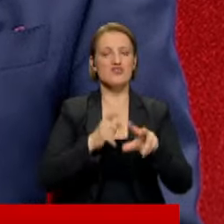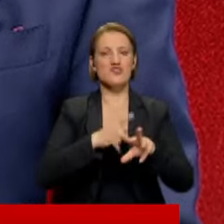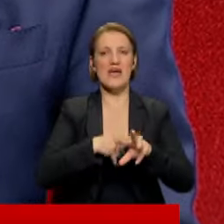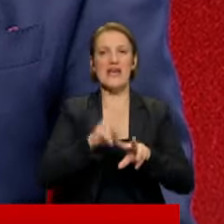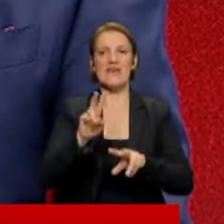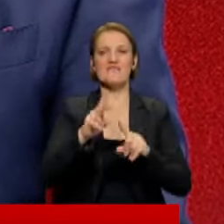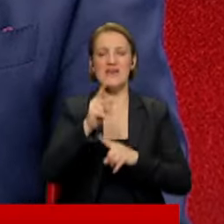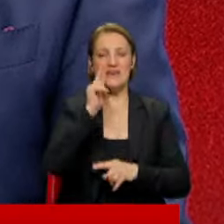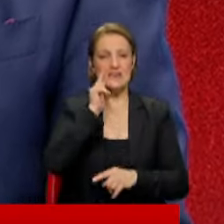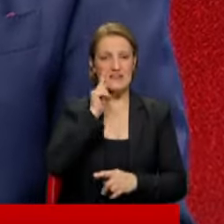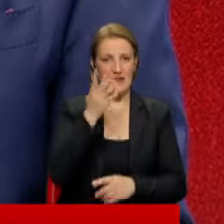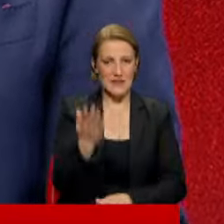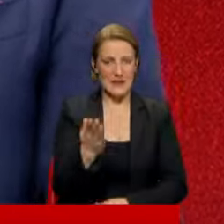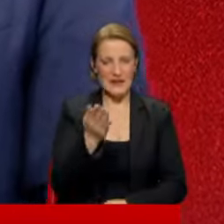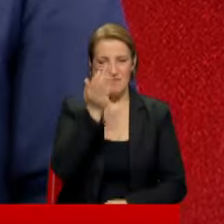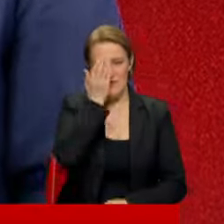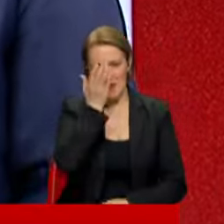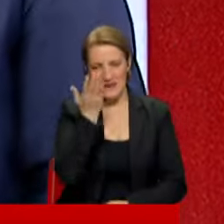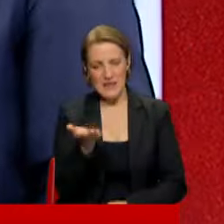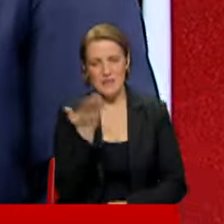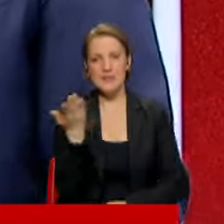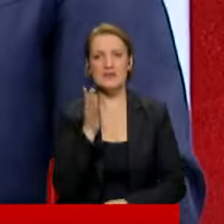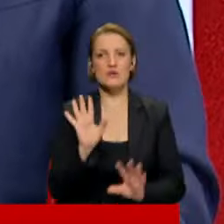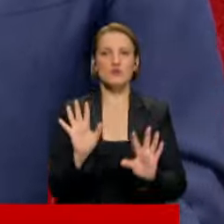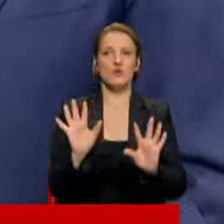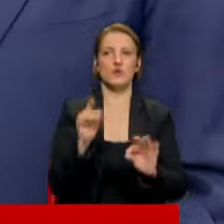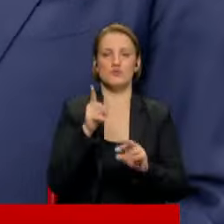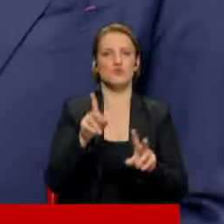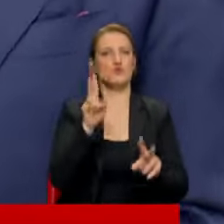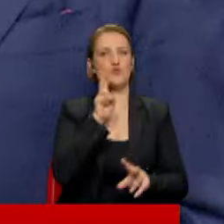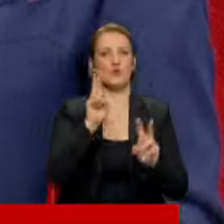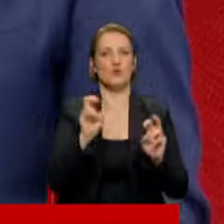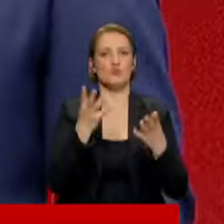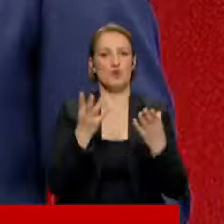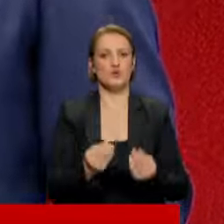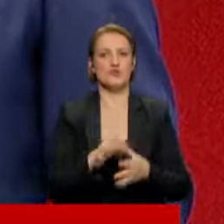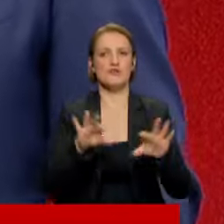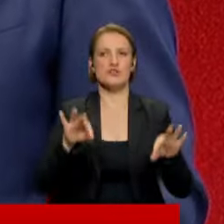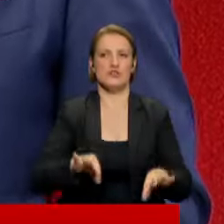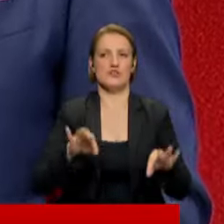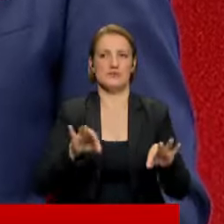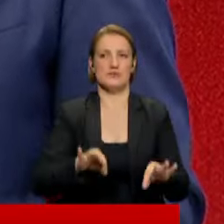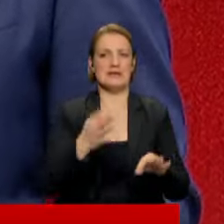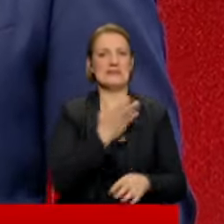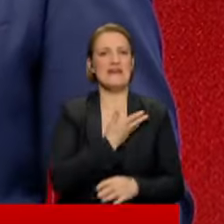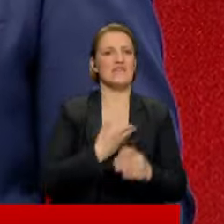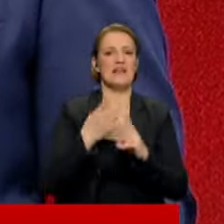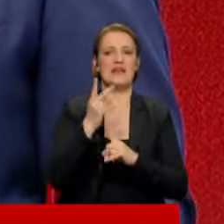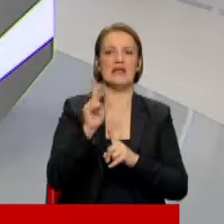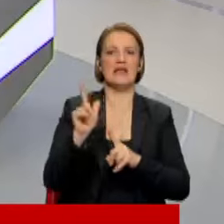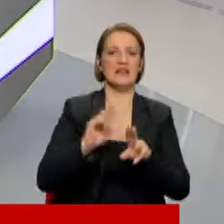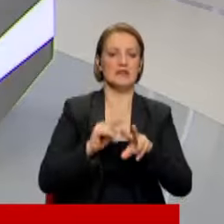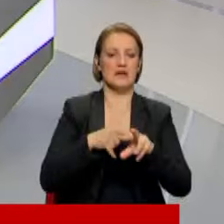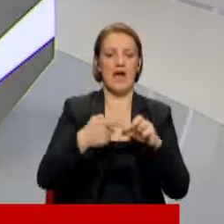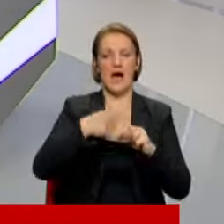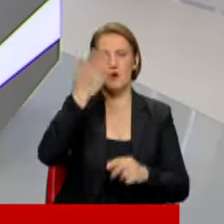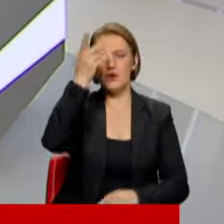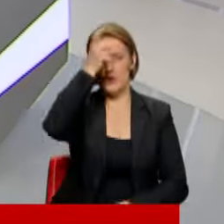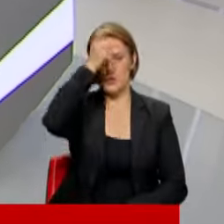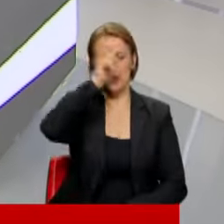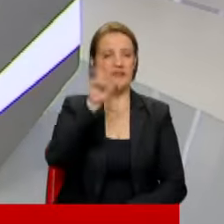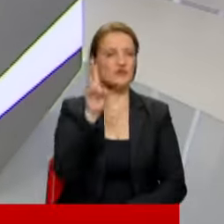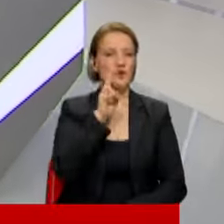insanların yokluğuna ve yoksulluğuna siz nasıl dokunuyorsun bu son konumuz olsun Şimdi şimdi sevgili İlker Türkiye son